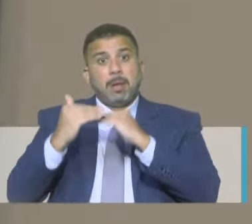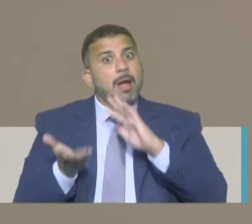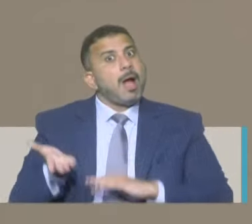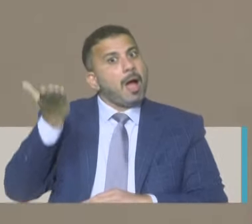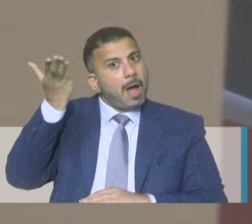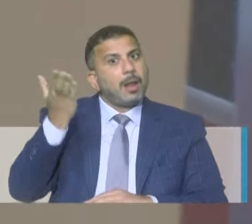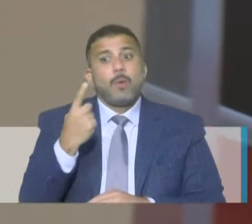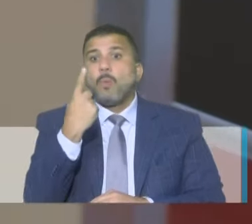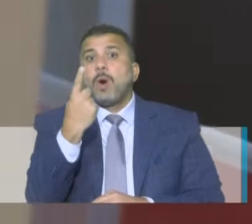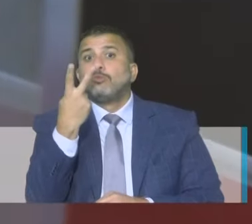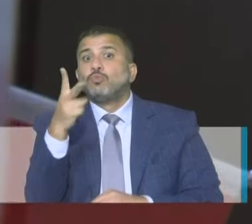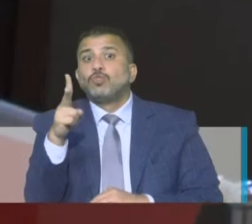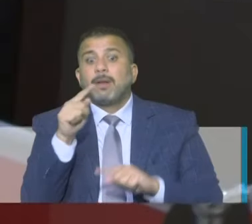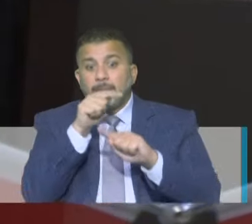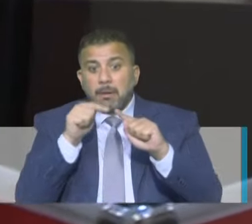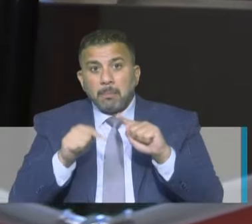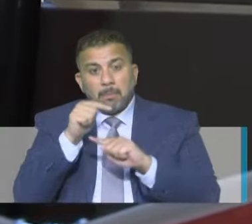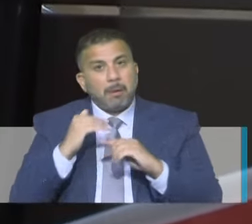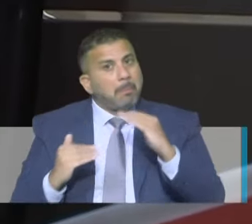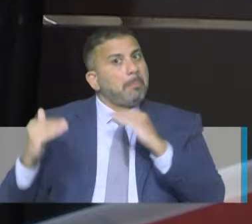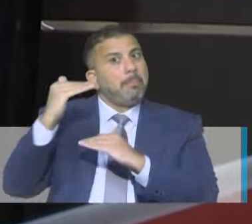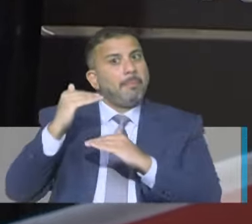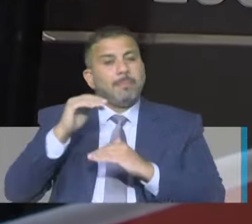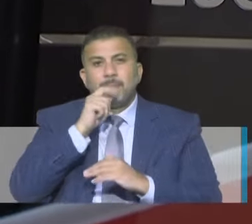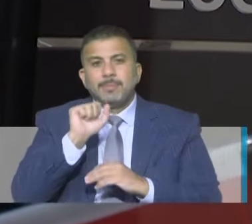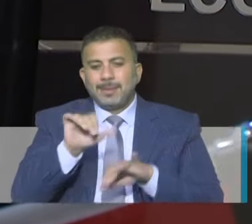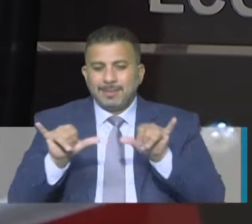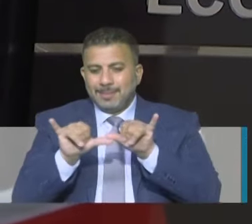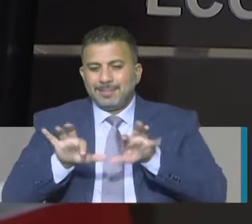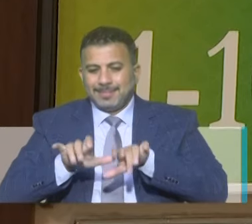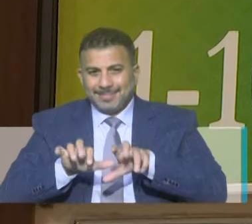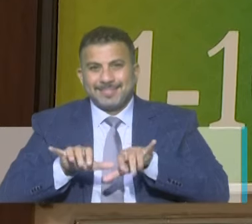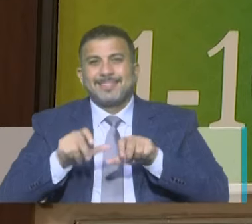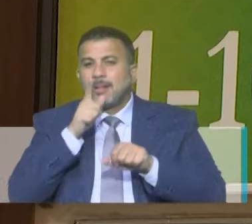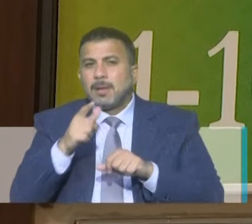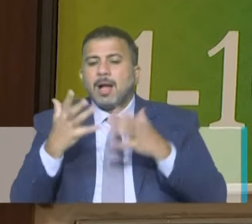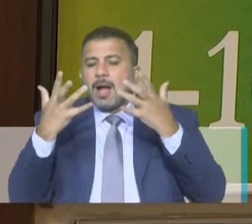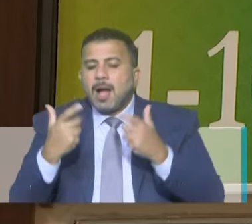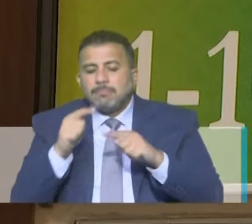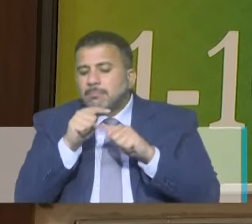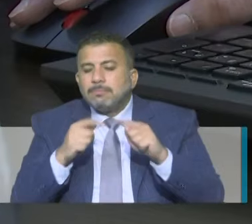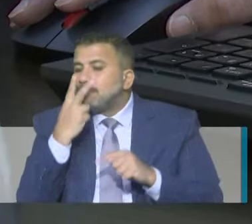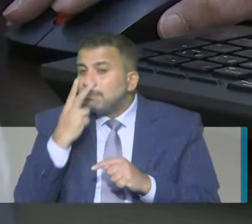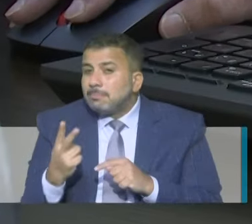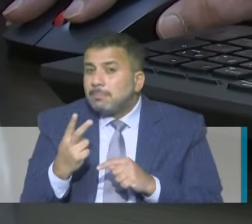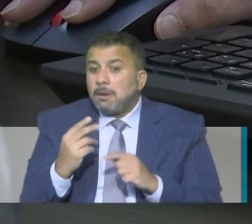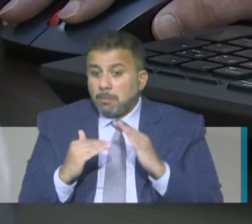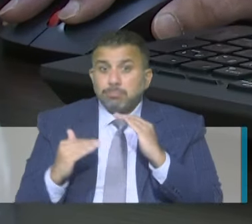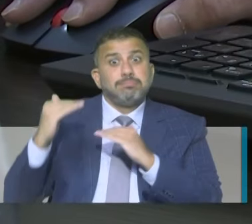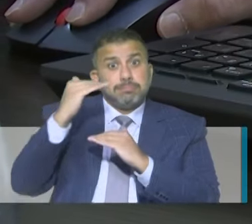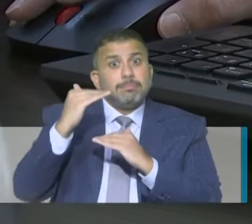بنسبة 21%، أما رخص المتاجرة الإلكترونية المجددة فسجلت بدورها نمواً